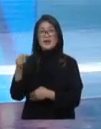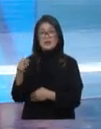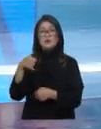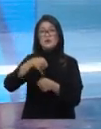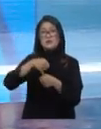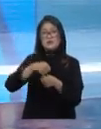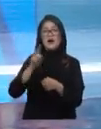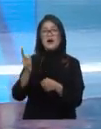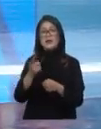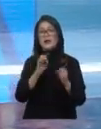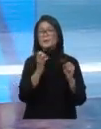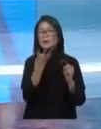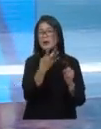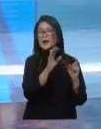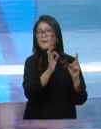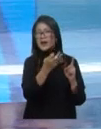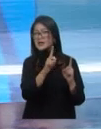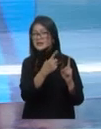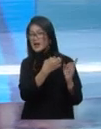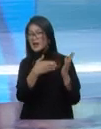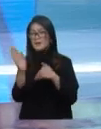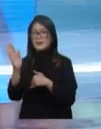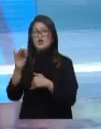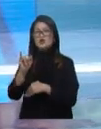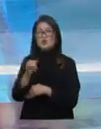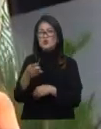Rp14.000 saat ini justru dijual Rp16.000 per liter.